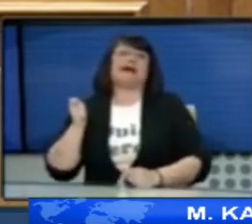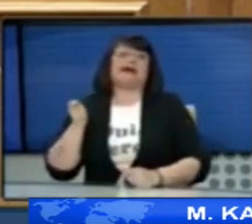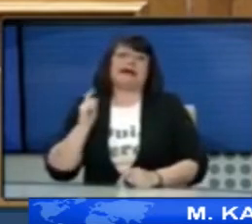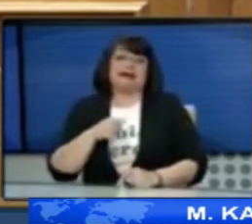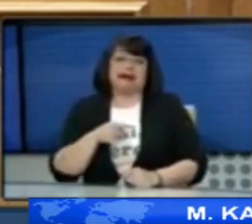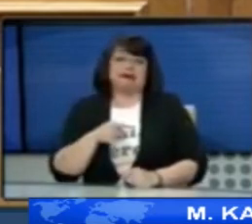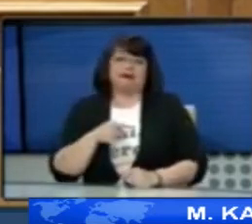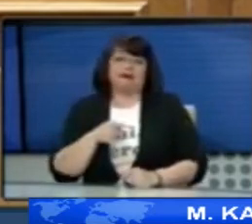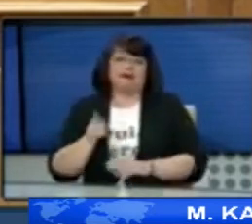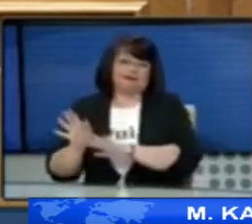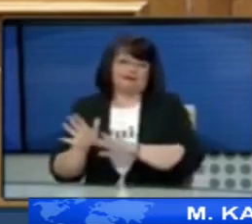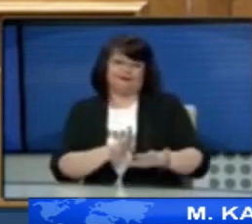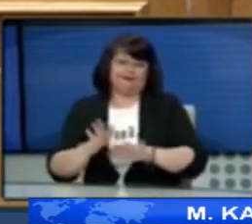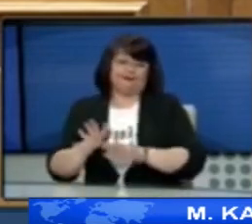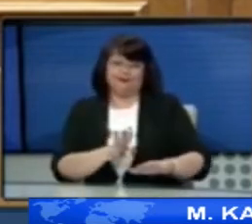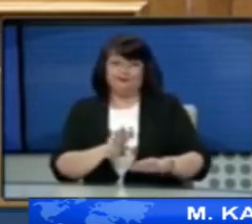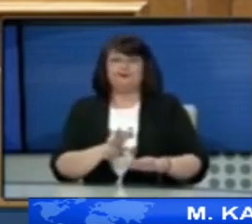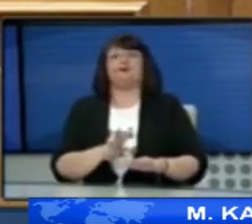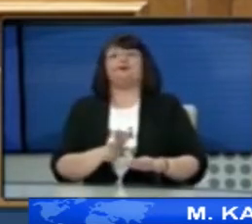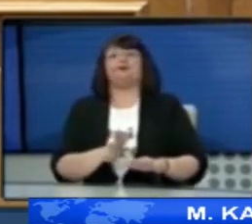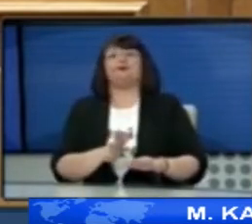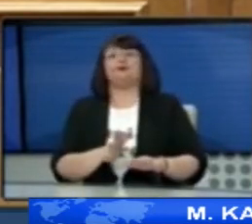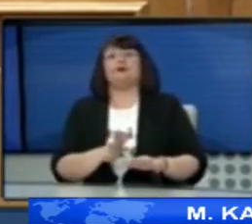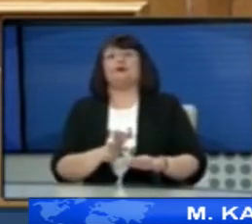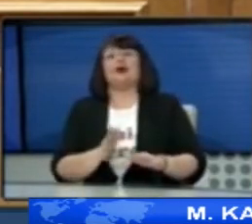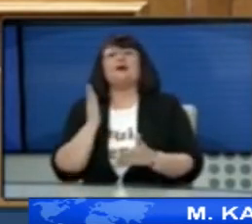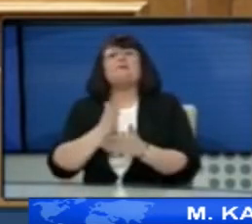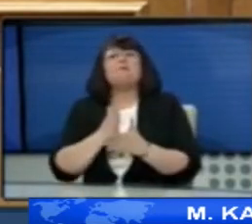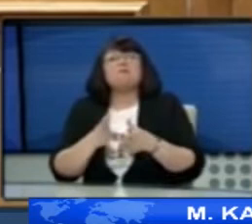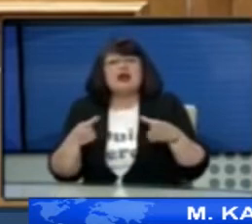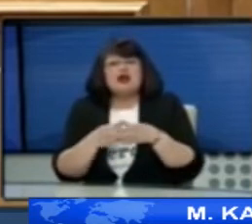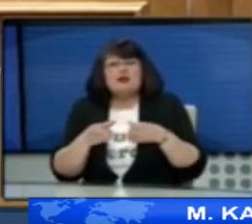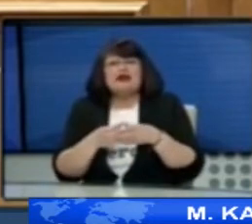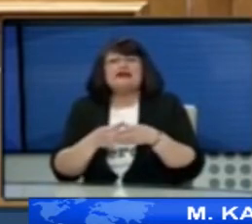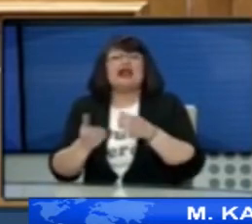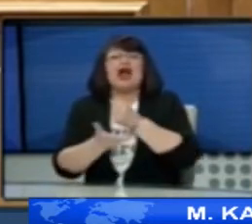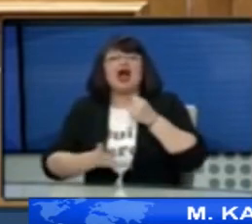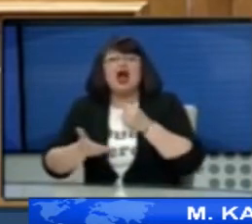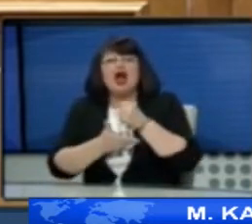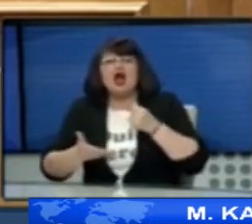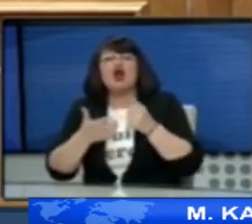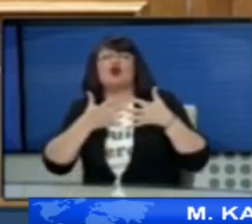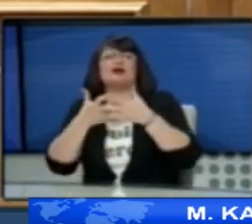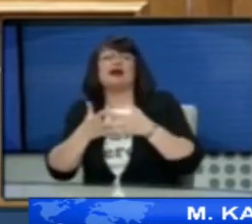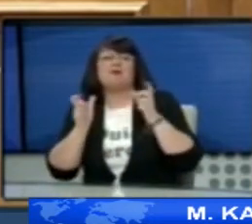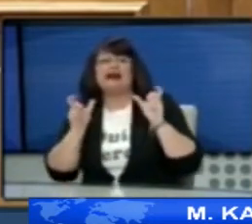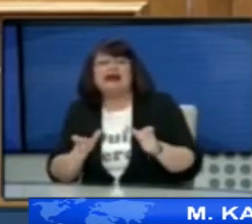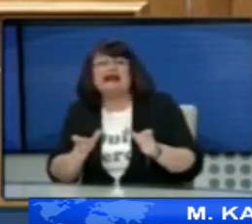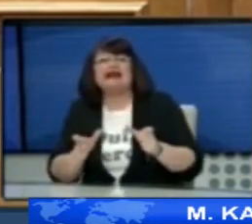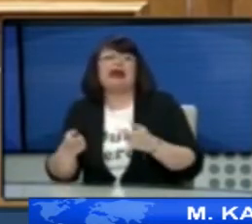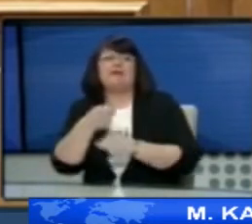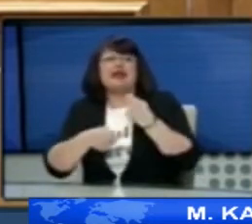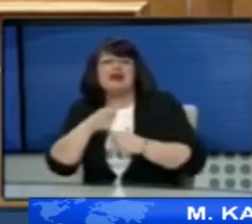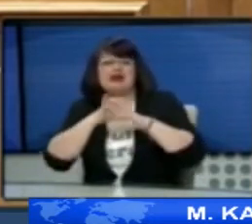που εγκαταλείπει τον μικρομεσαίο, τον αγρότη, την παραγωγική επιχείρηση, την αμυντική μας βιομηχανία.